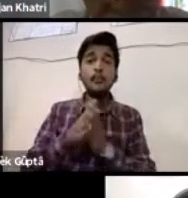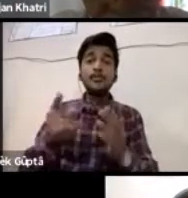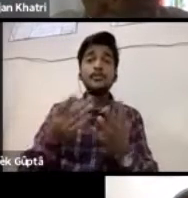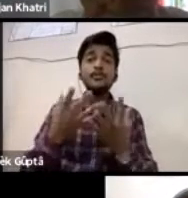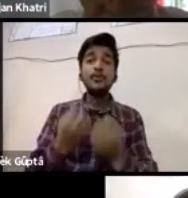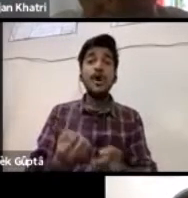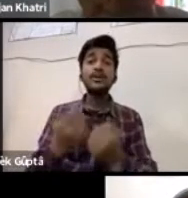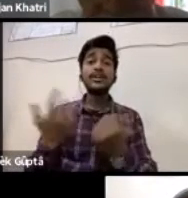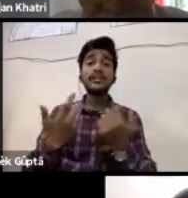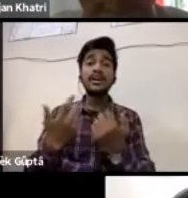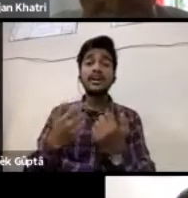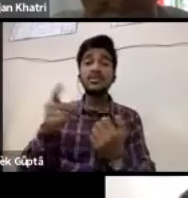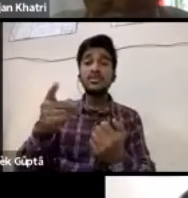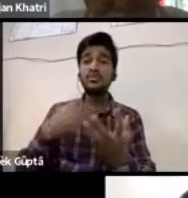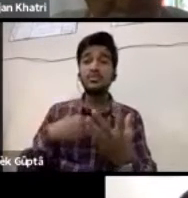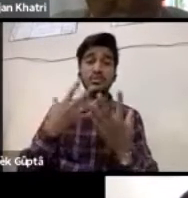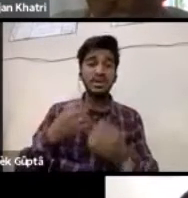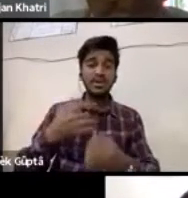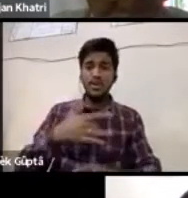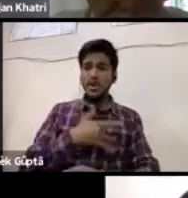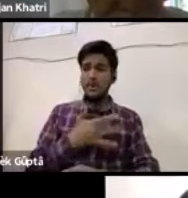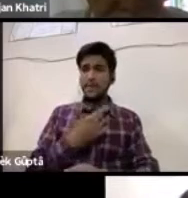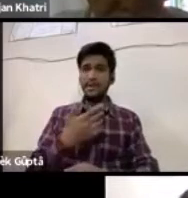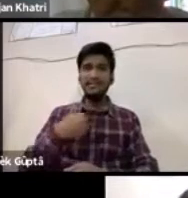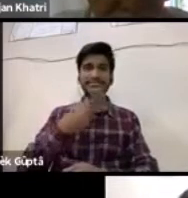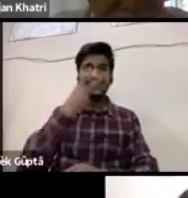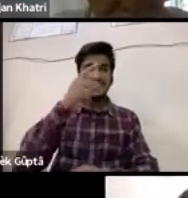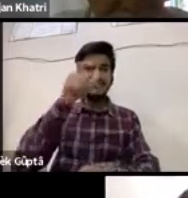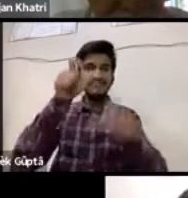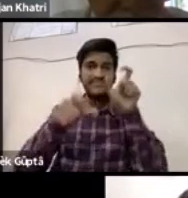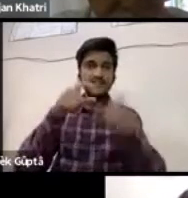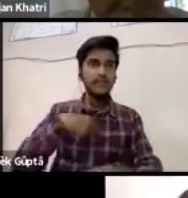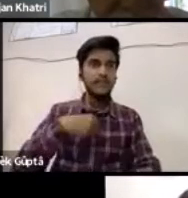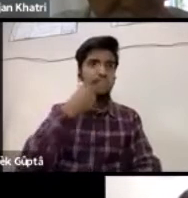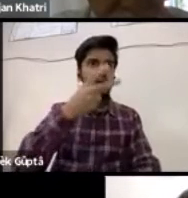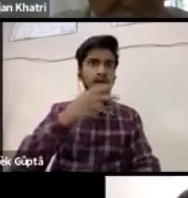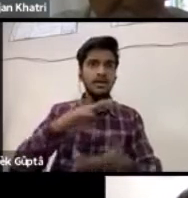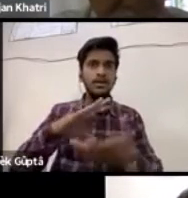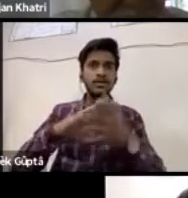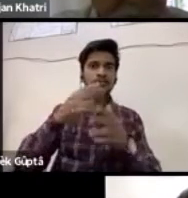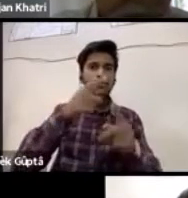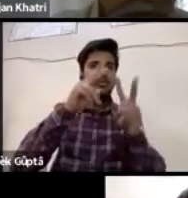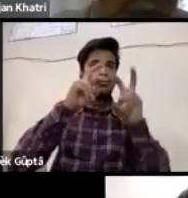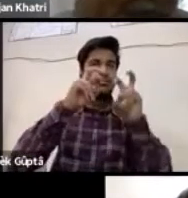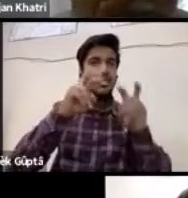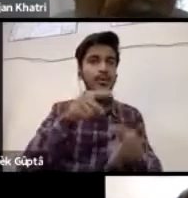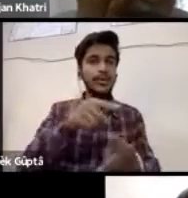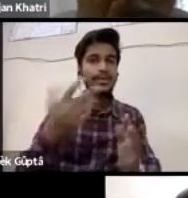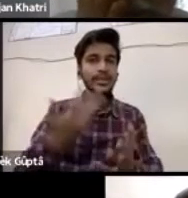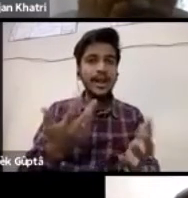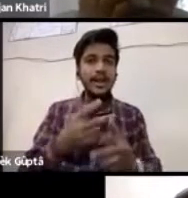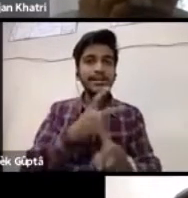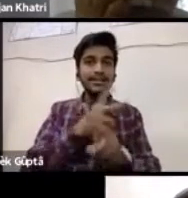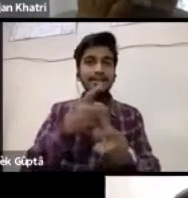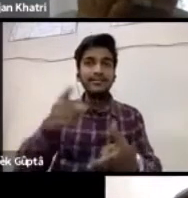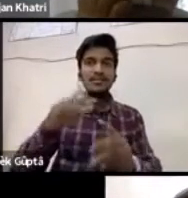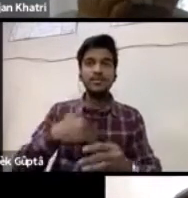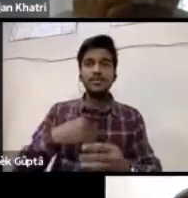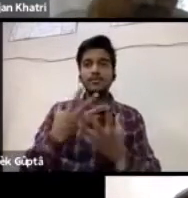ह्यूमन पर्सनैलिटी और इमोशंस को समझने की बहुत रुचि थी, और मेरे को लगा कि ये सुविधा मेरे